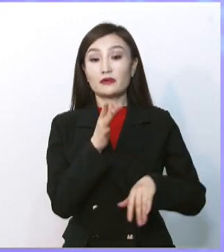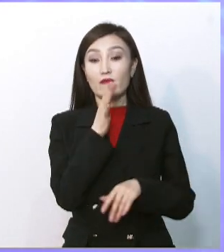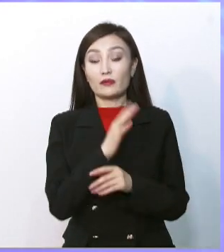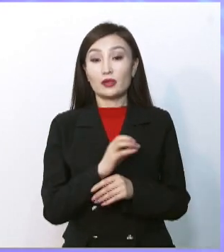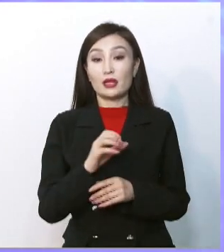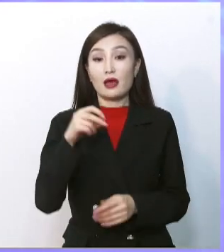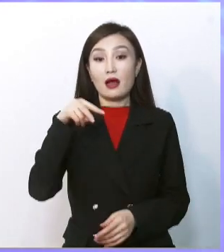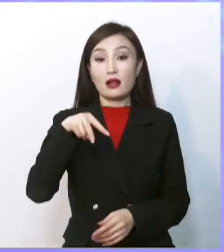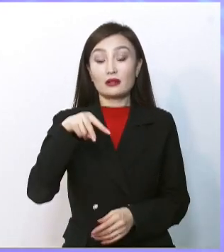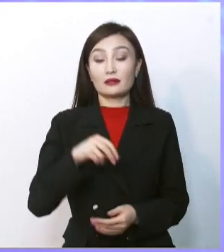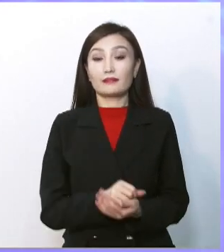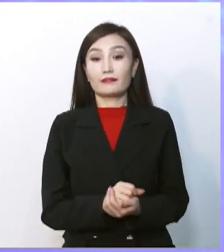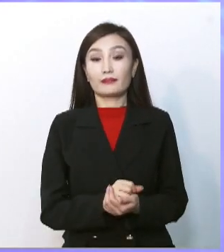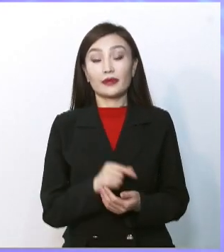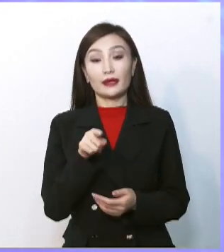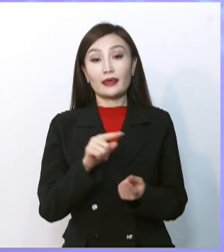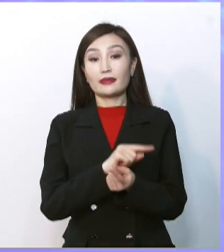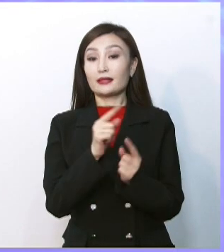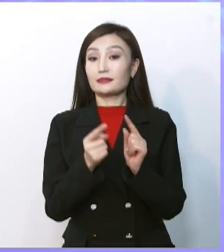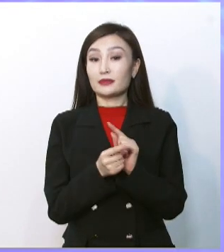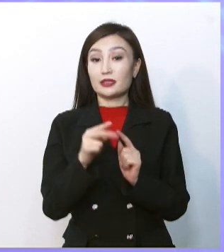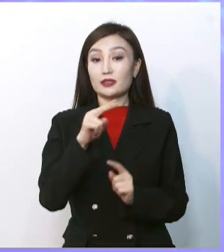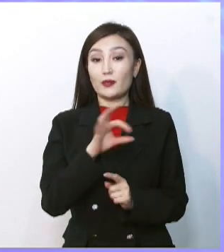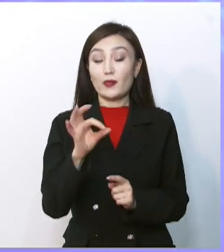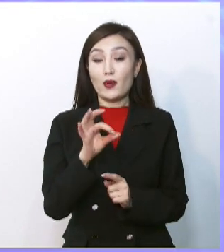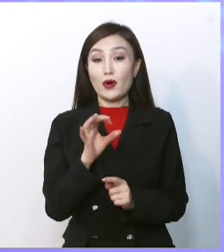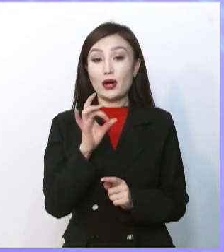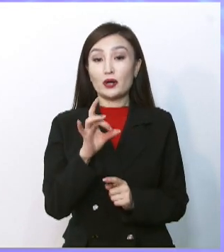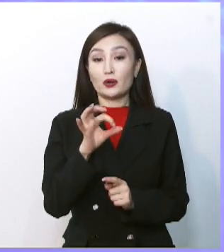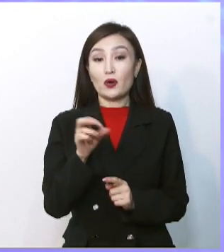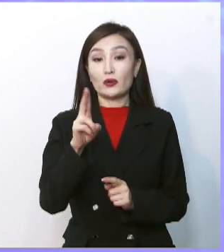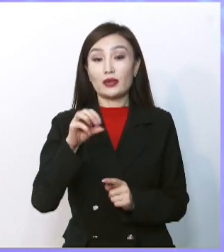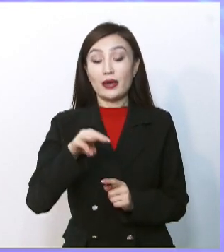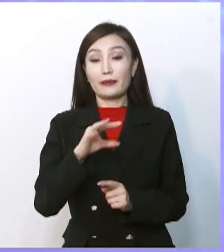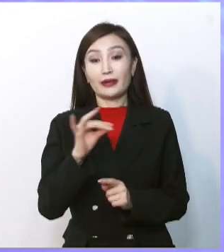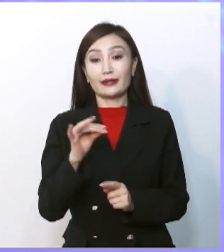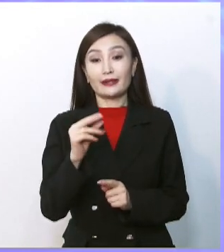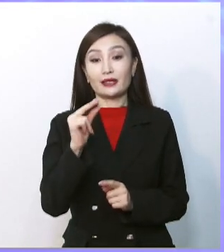Суффикс «л». И они изменяются по родам и числам.